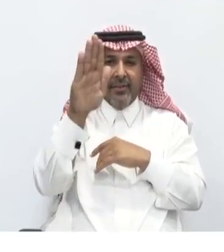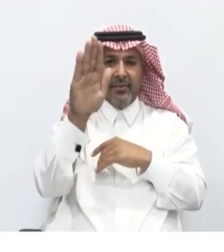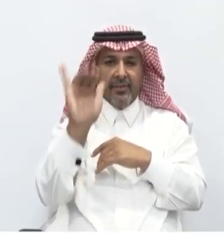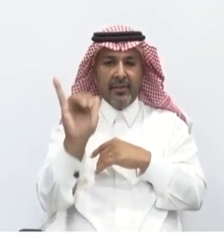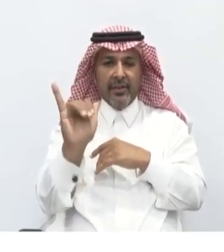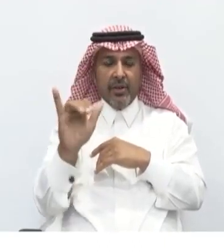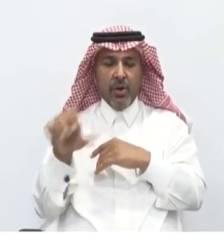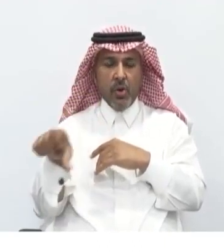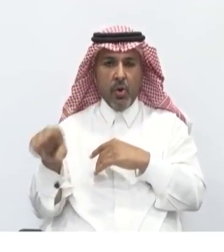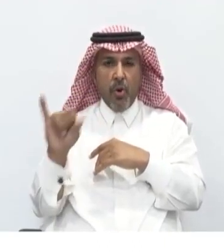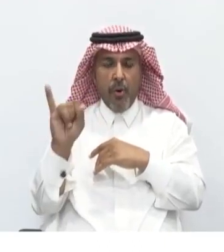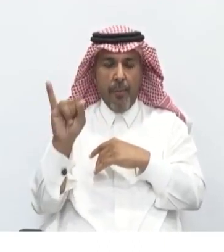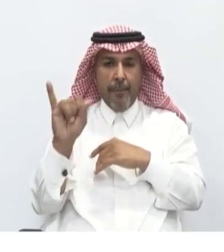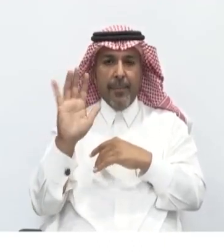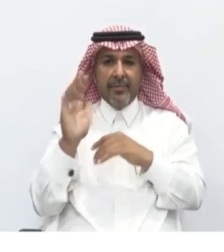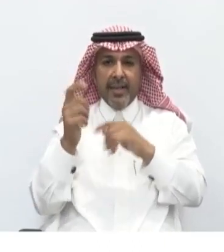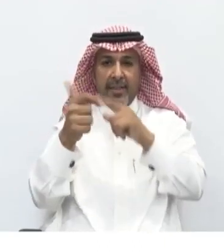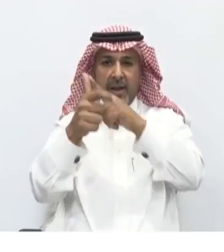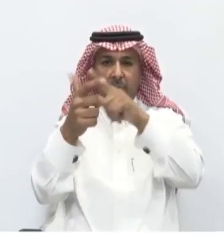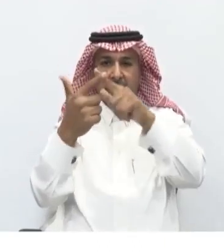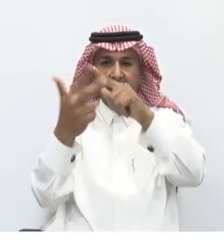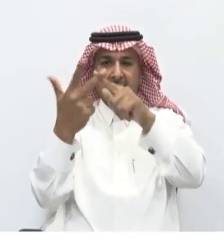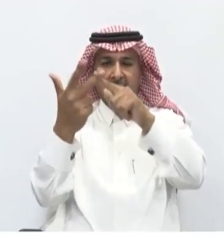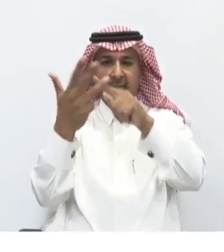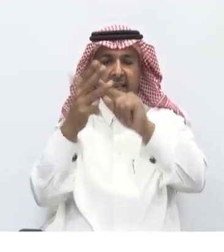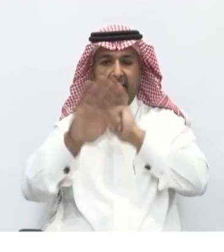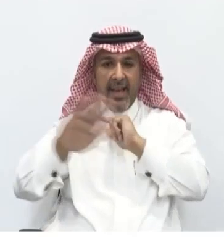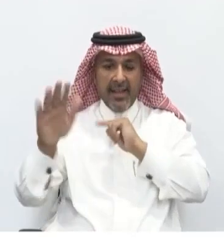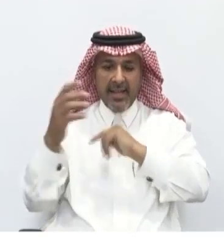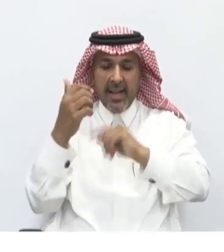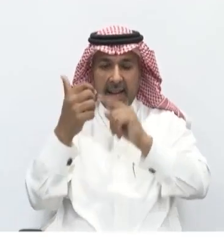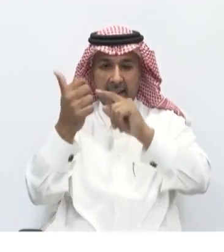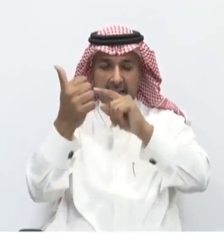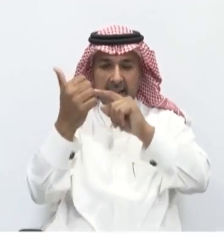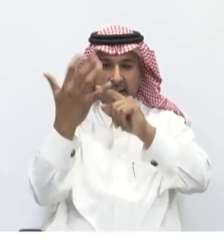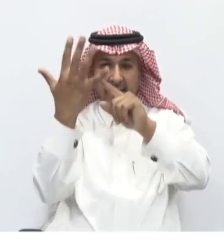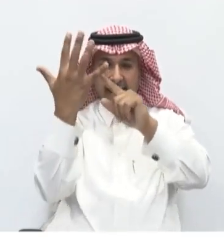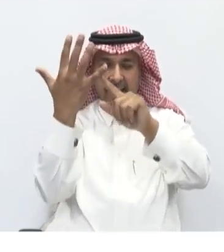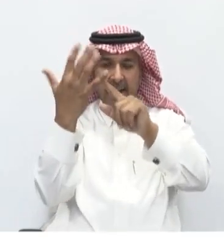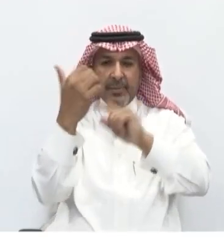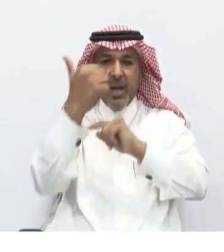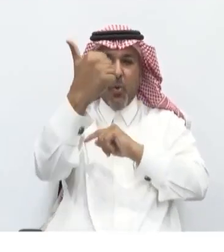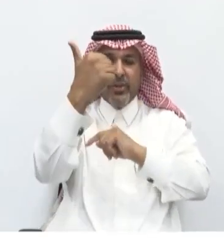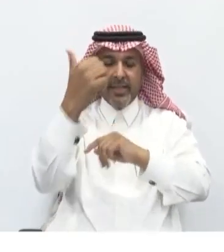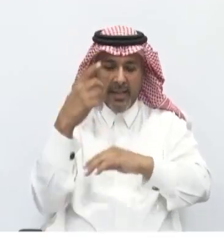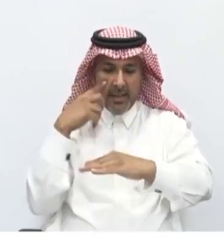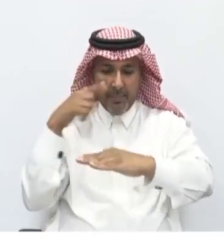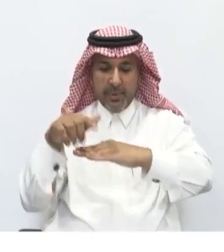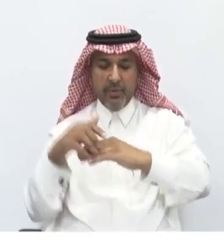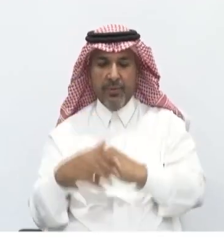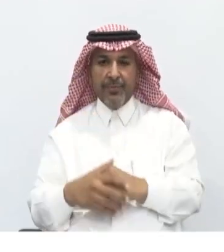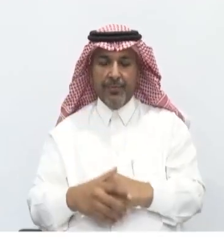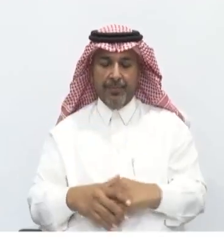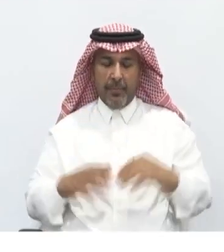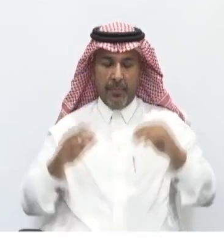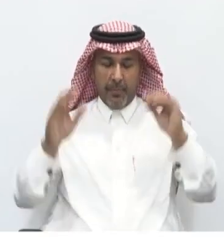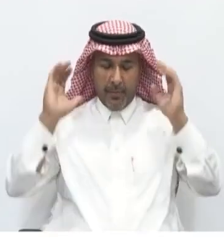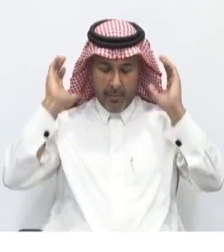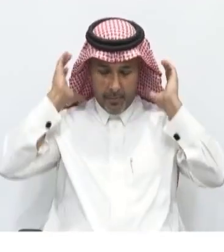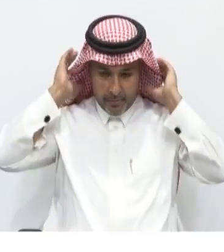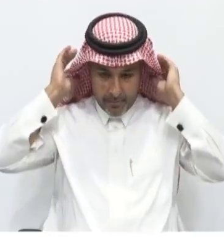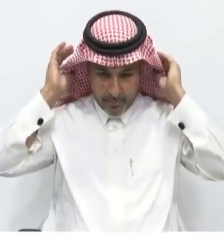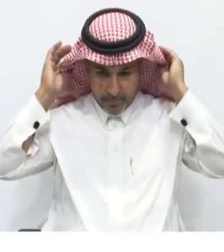النسبتين الخامسه والسادسه ستكون بين مولات بروميد البوتاسيوم والبروم